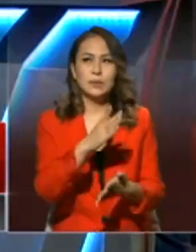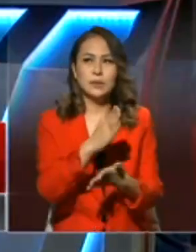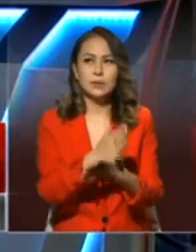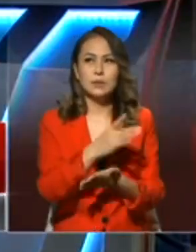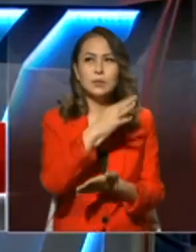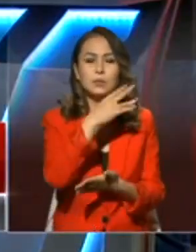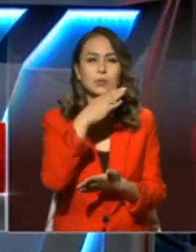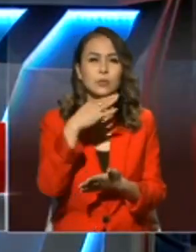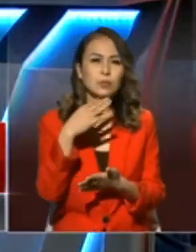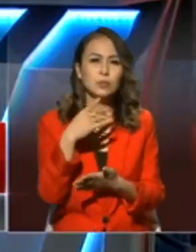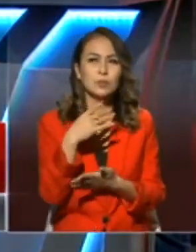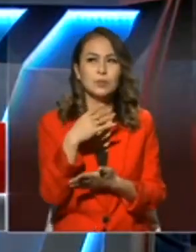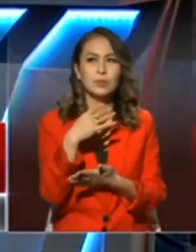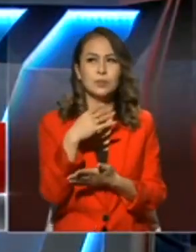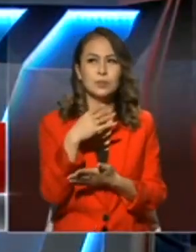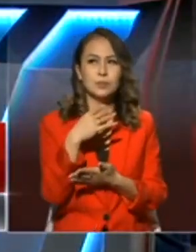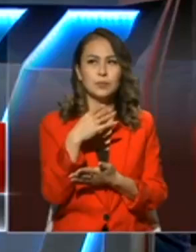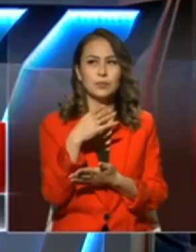көбі, мысалы мен